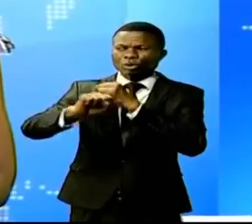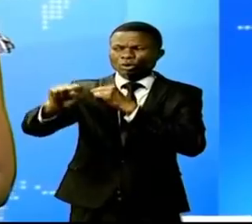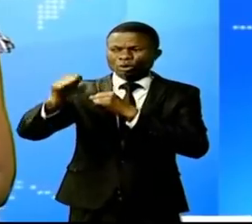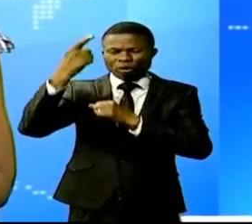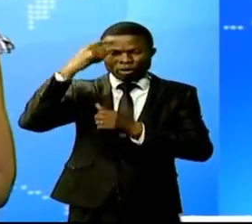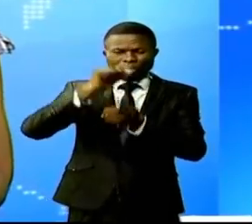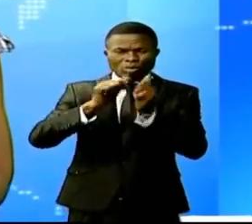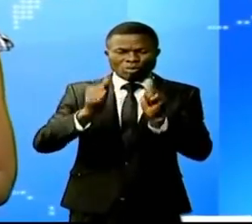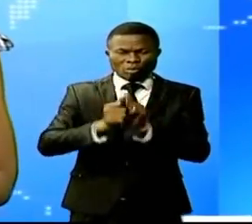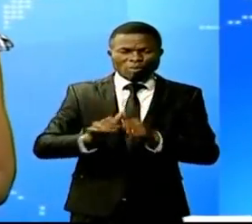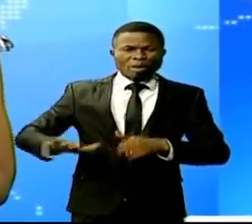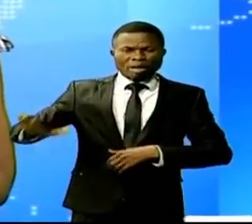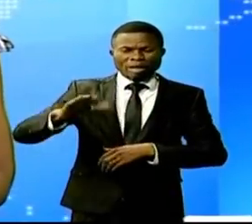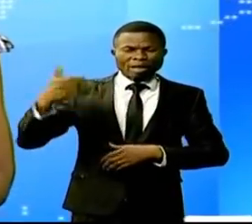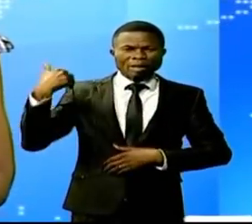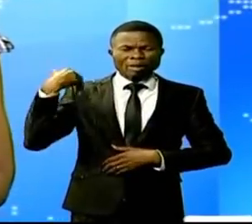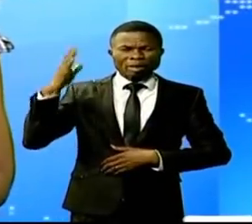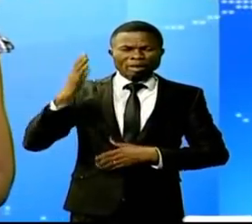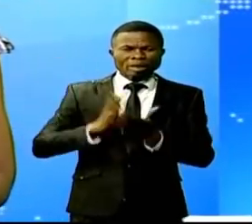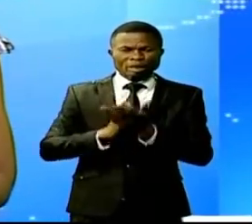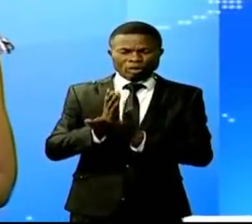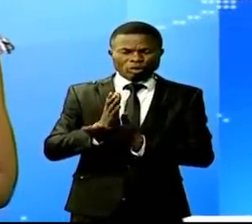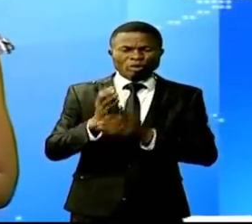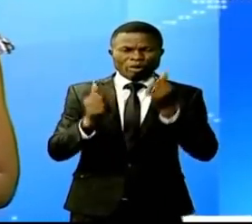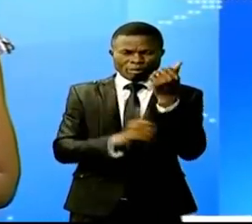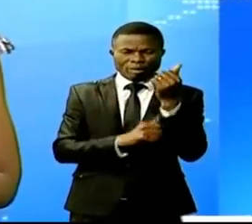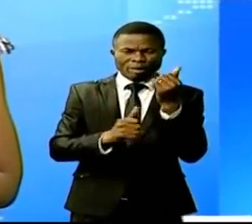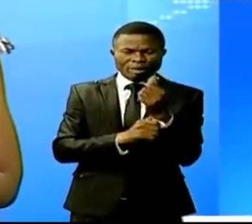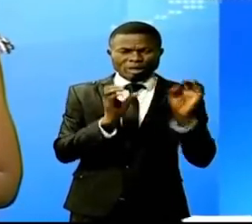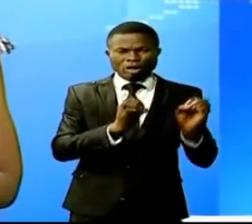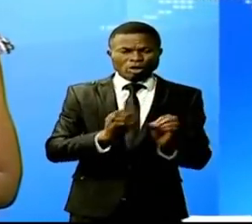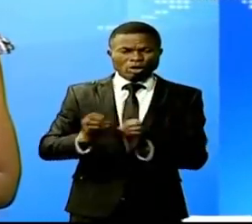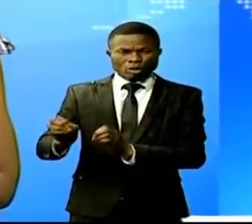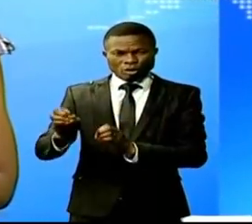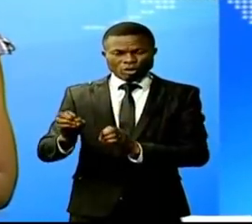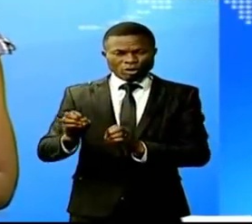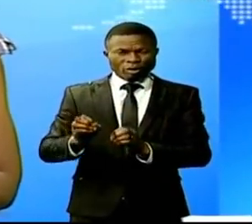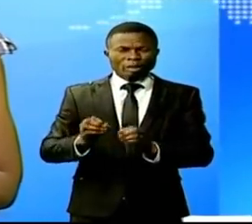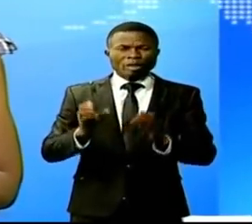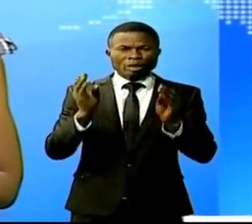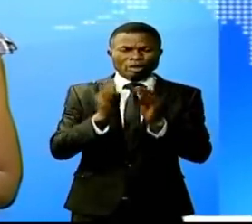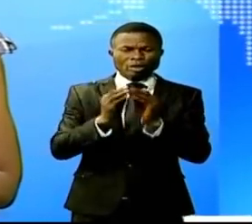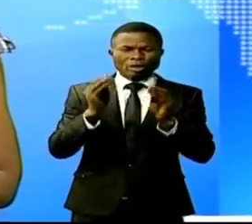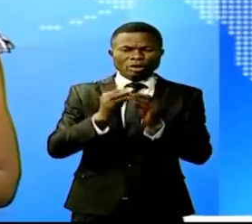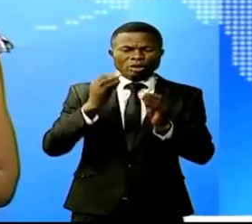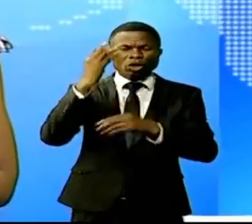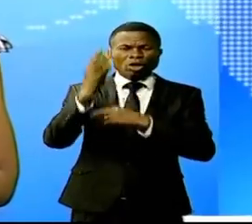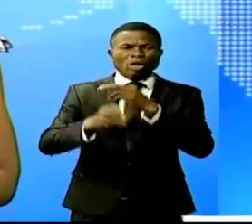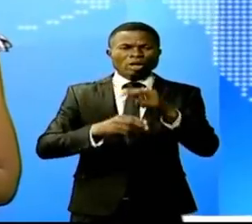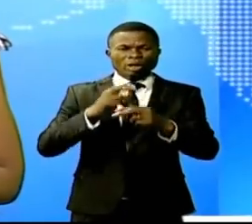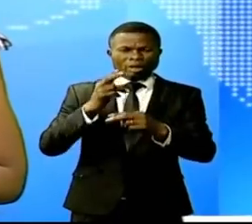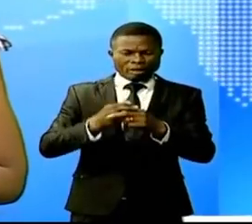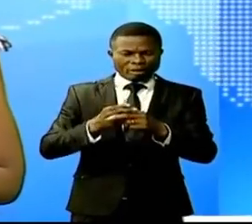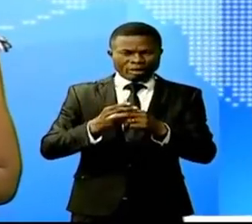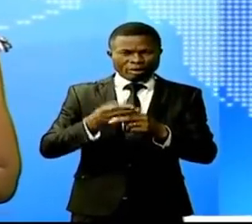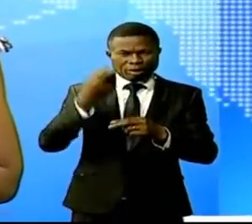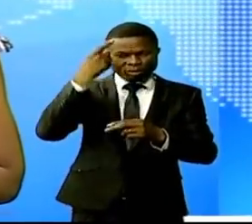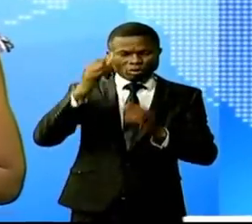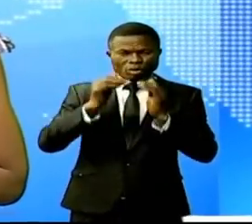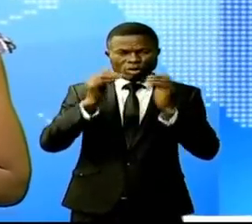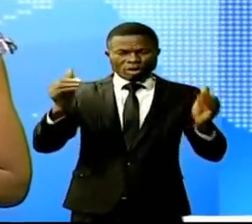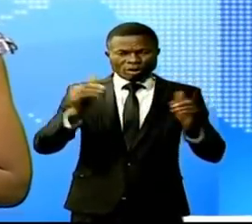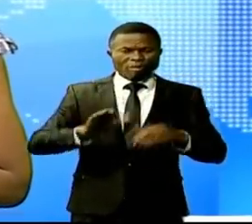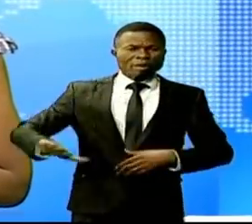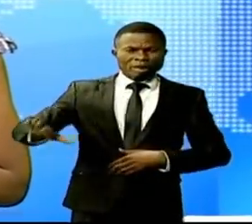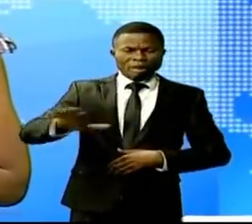l'état de droit et des droits humains a été organisée par le Conseil universel pour la paix des nations